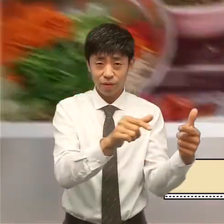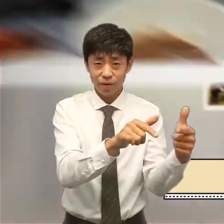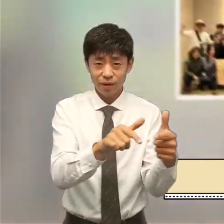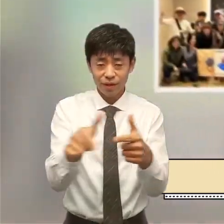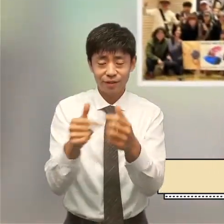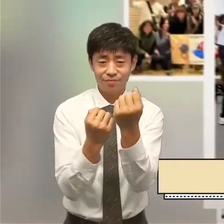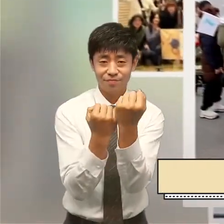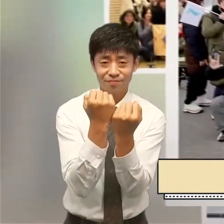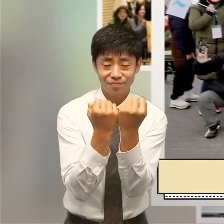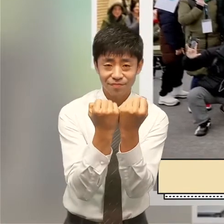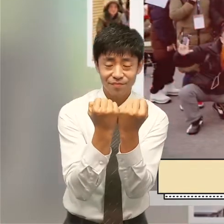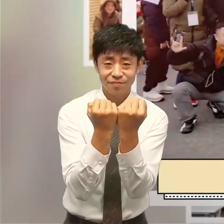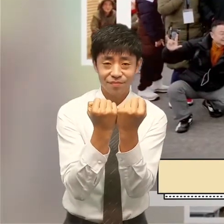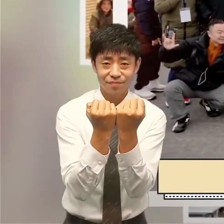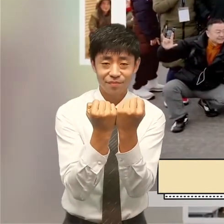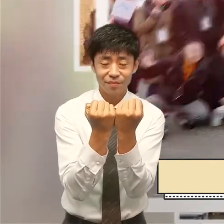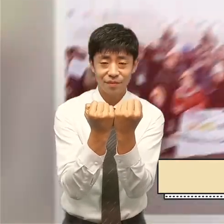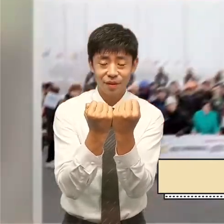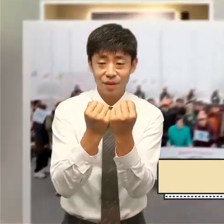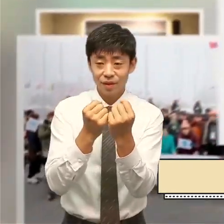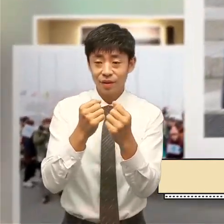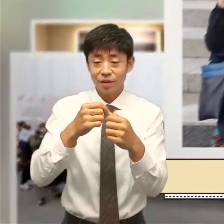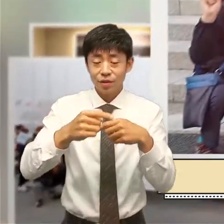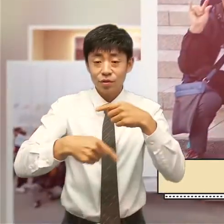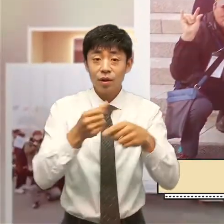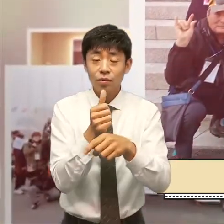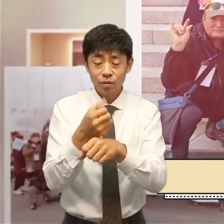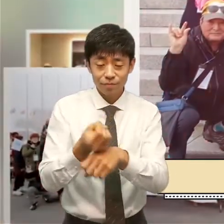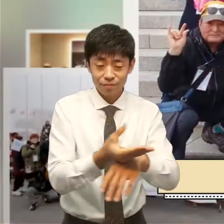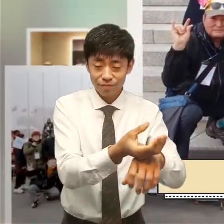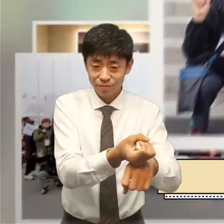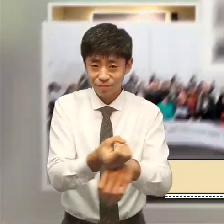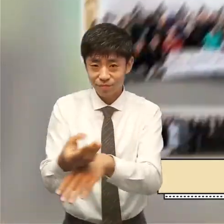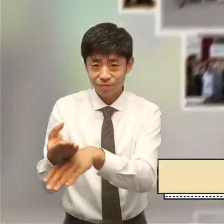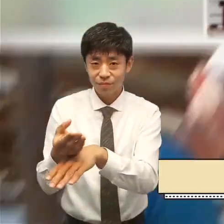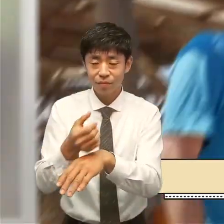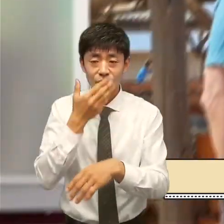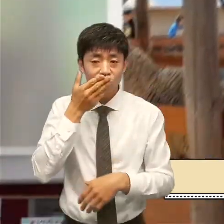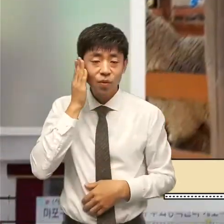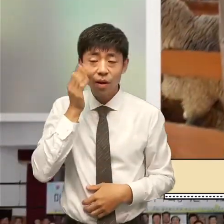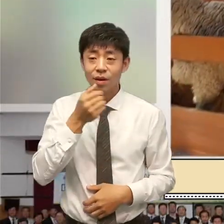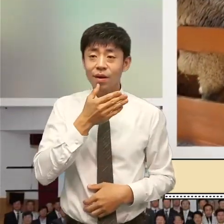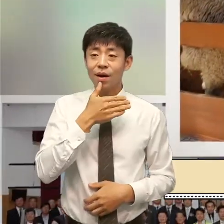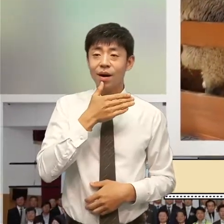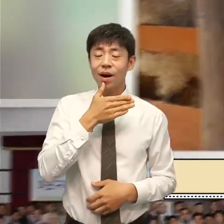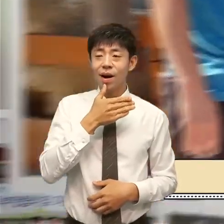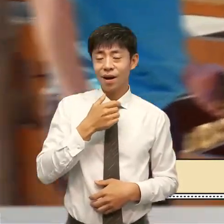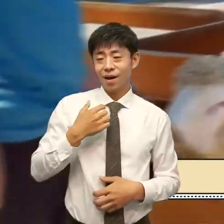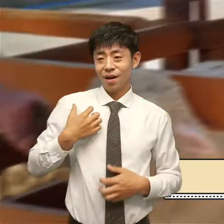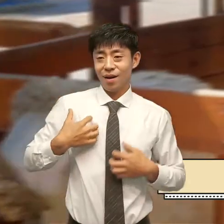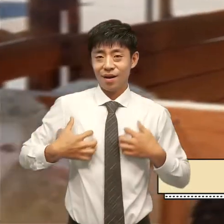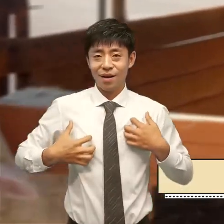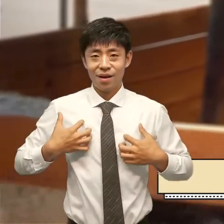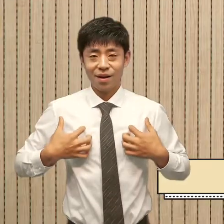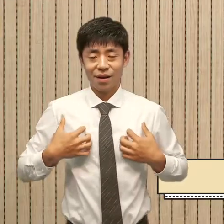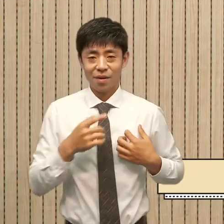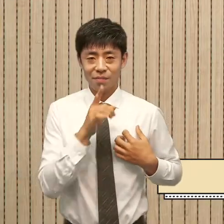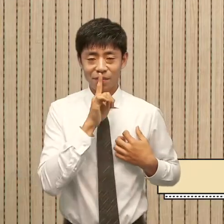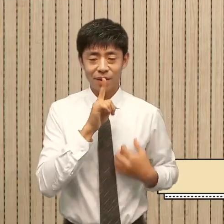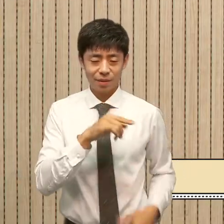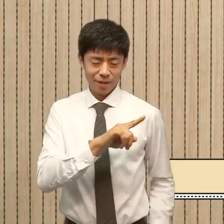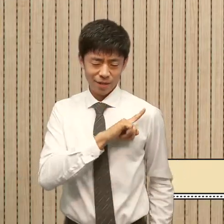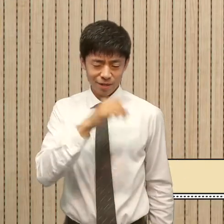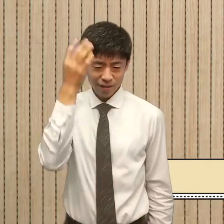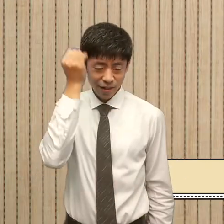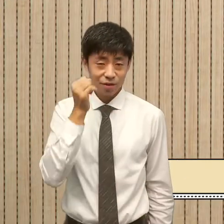가지 설명들을 해줬을 때 다 수화통역으로 제공을 하면서 좀 더 생생한 현장감을 느낄 수 있었고요. 가장